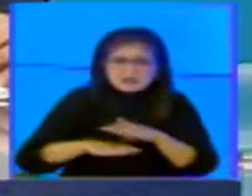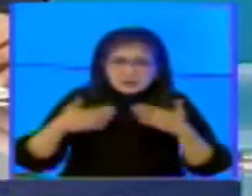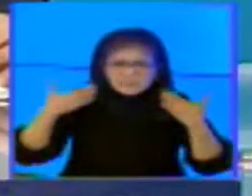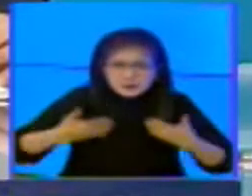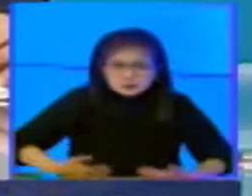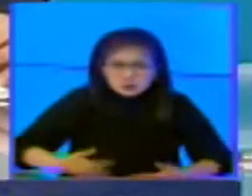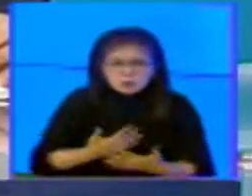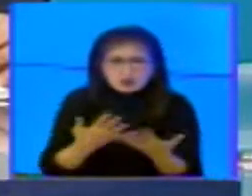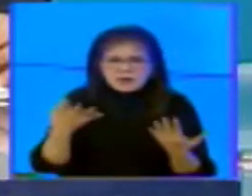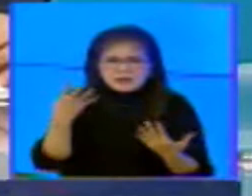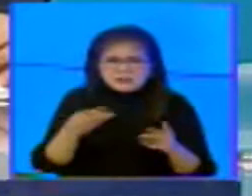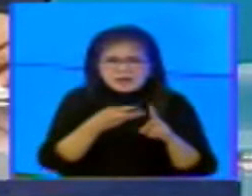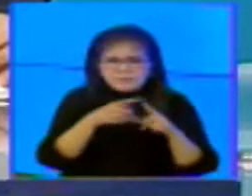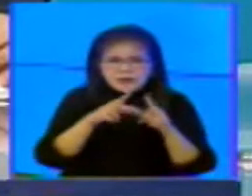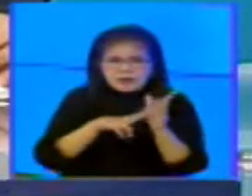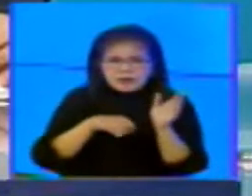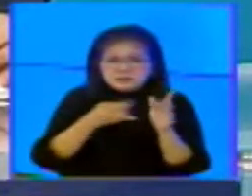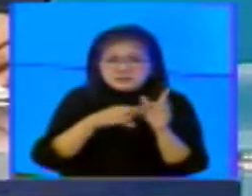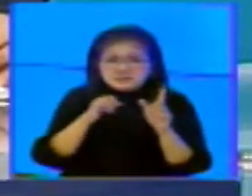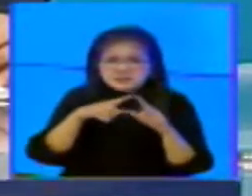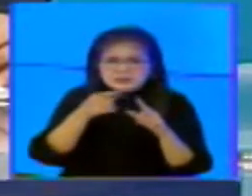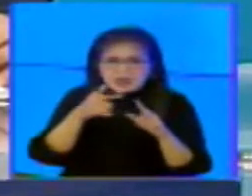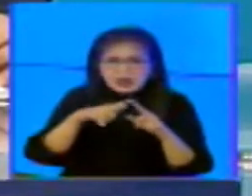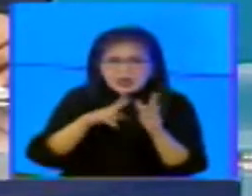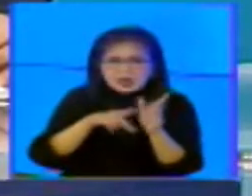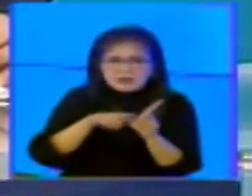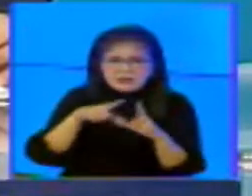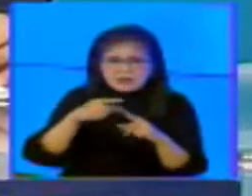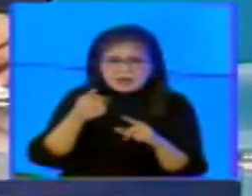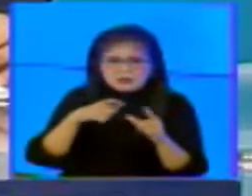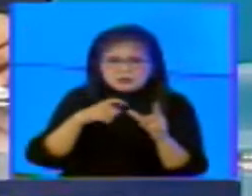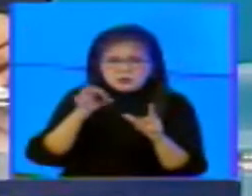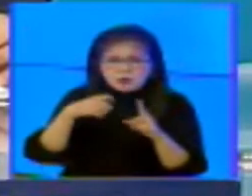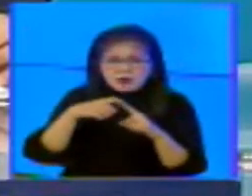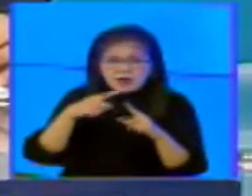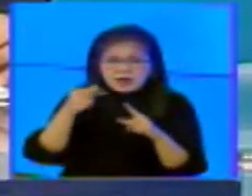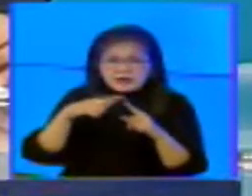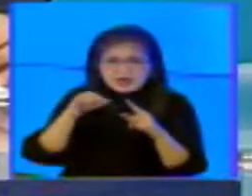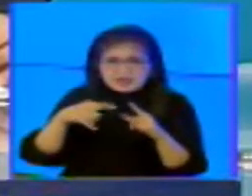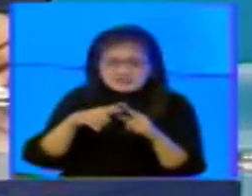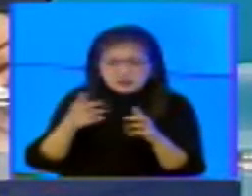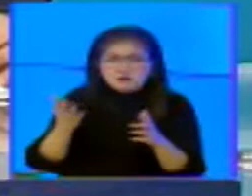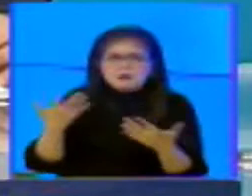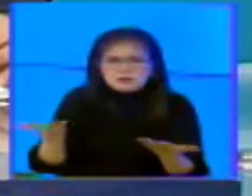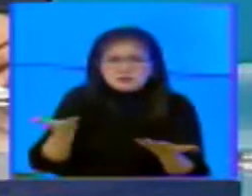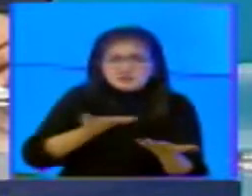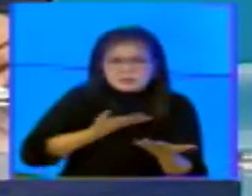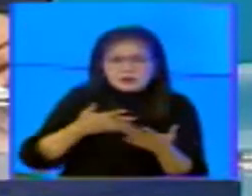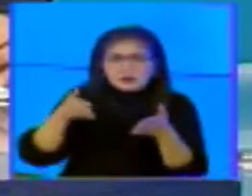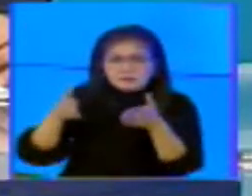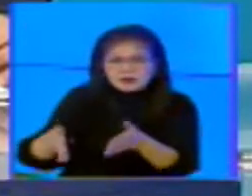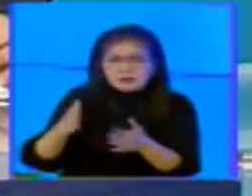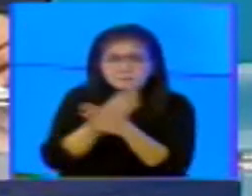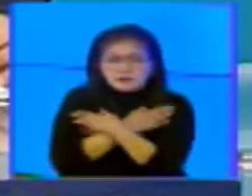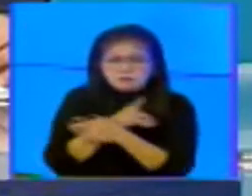warga desa Banjar Anyar, Sokaraja Banyumas, Jawa Tengah siap menerima pemakaman jenazah COVID-19 yang pemakamannya ditolak oleh